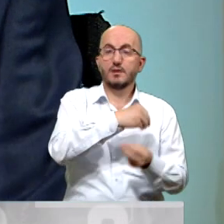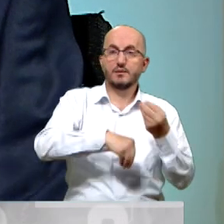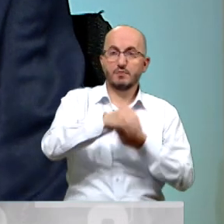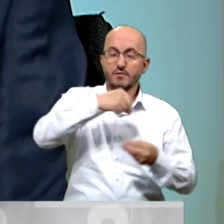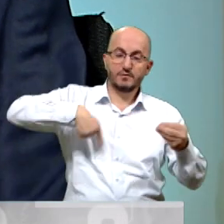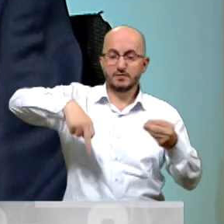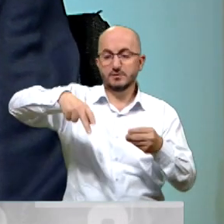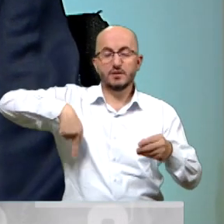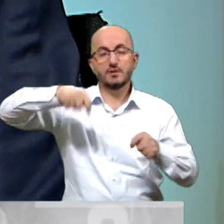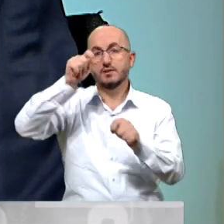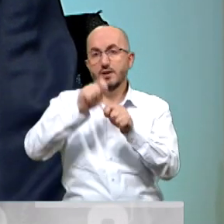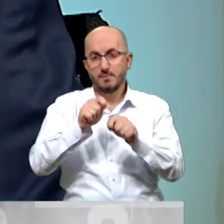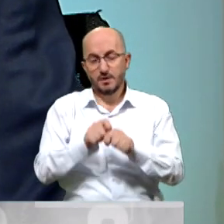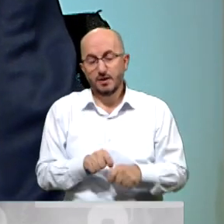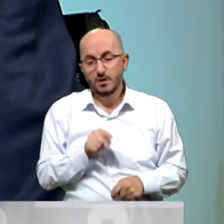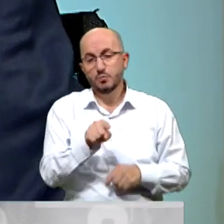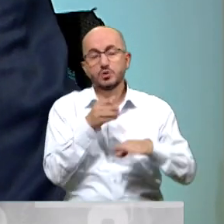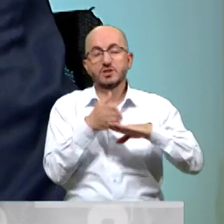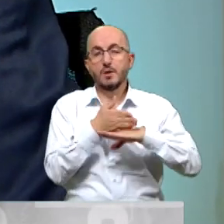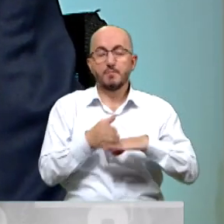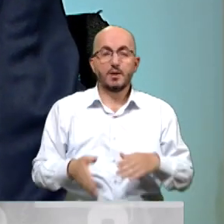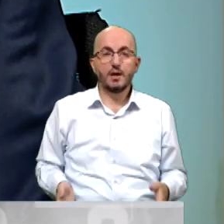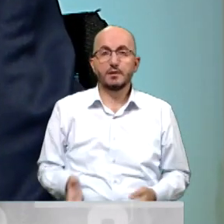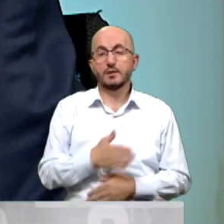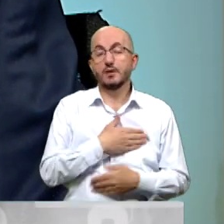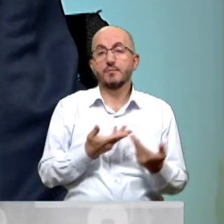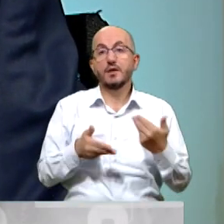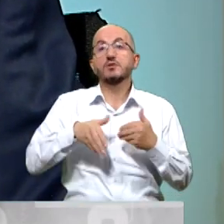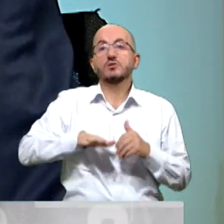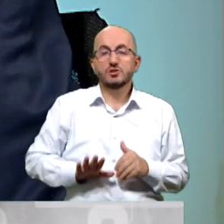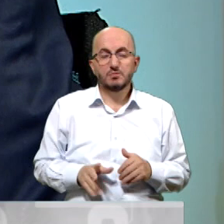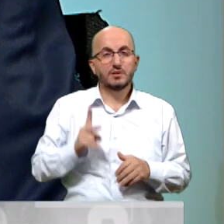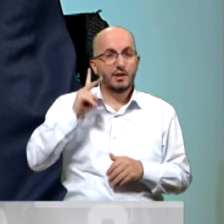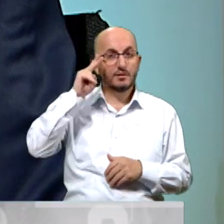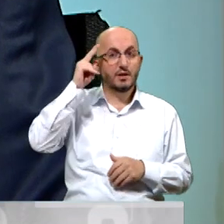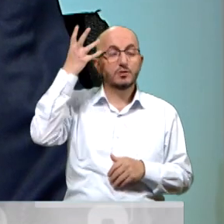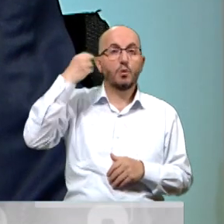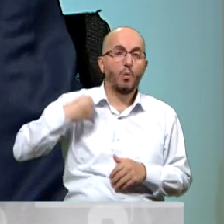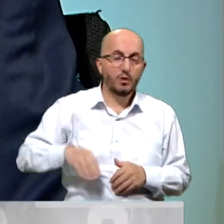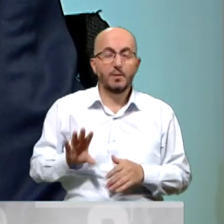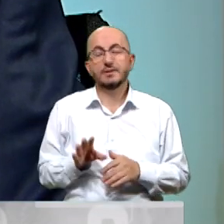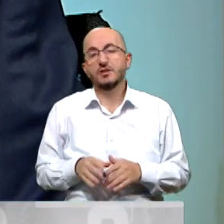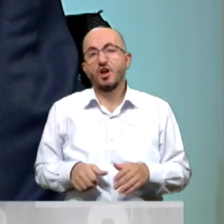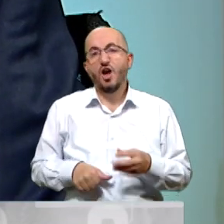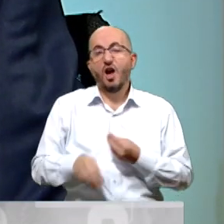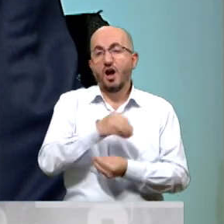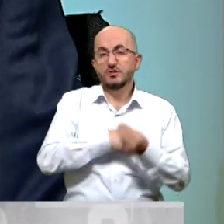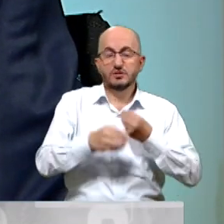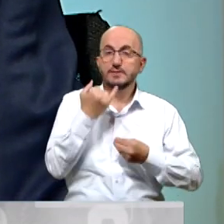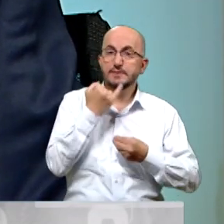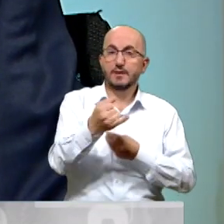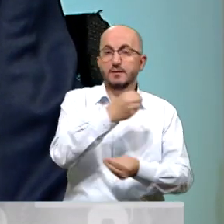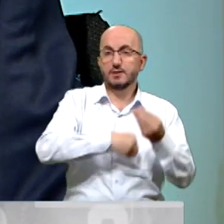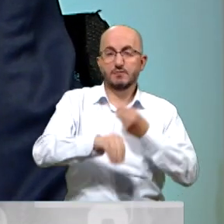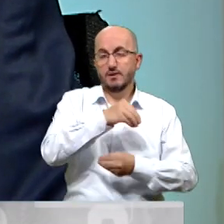ve sayini yaparlar. Bu nedenle ihramdan çıkmadan, yani tıraş olmadan haccim biz ziyaret tevafını